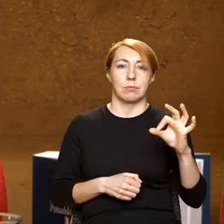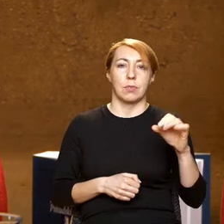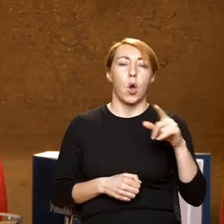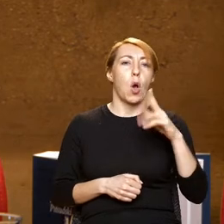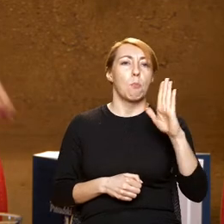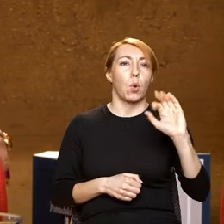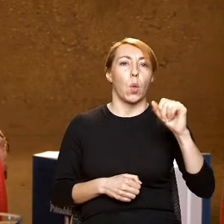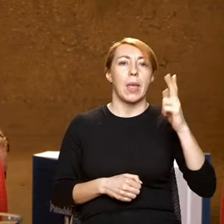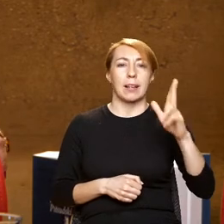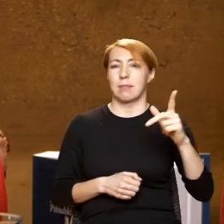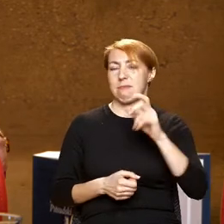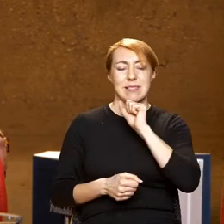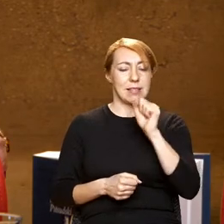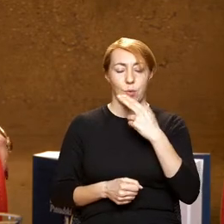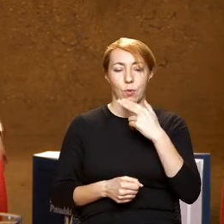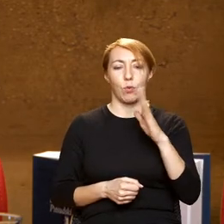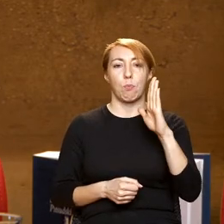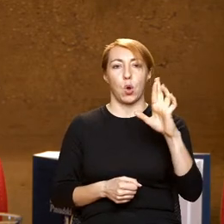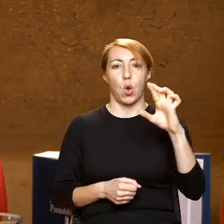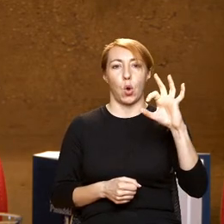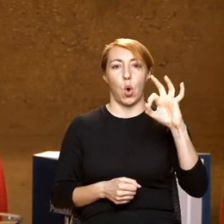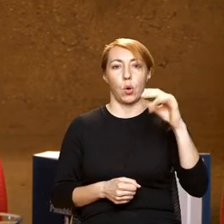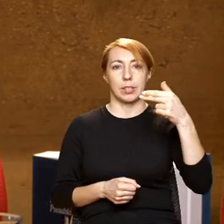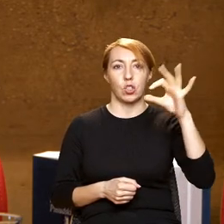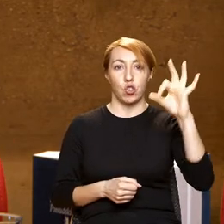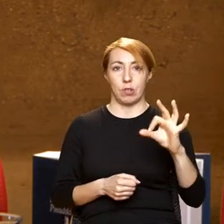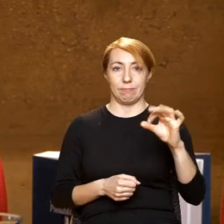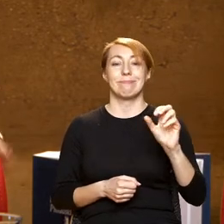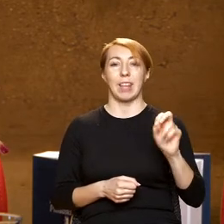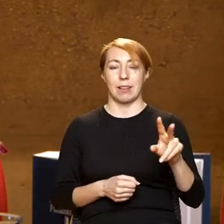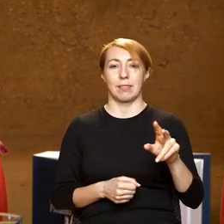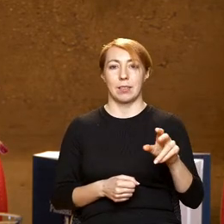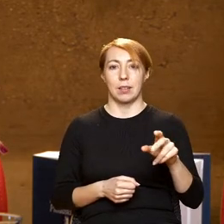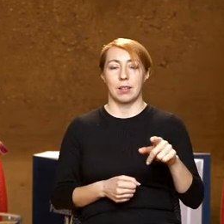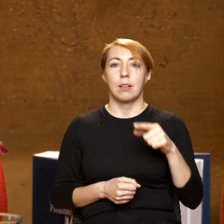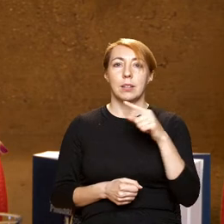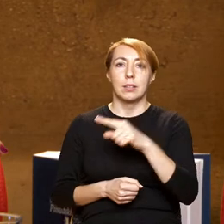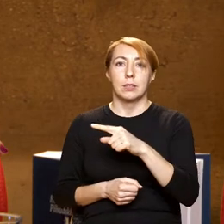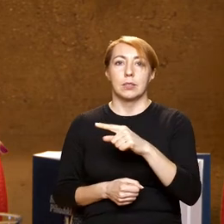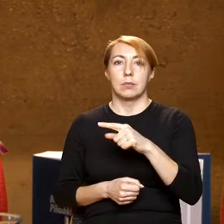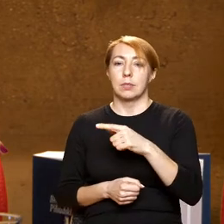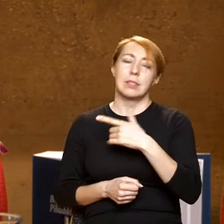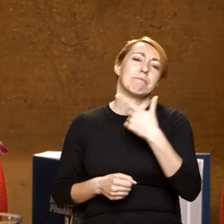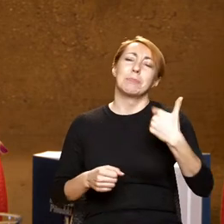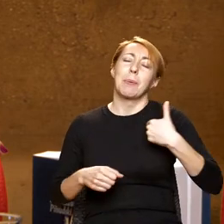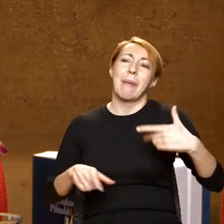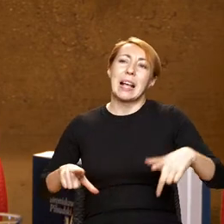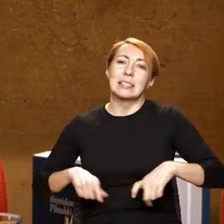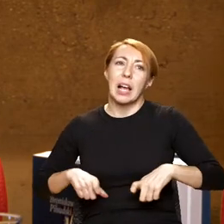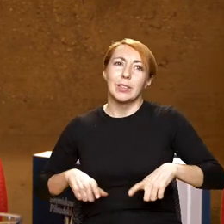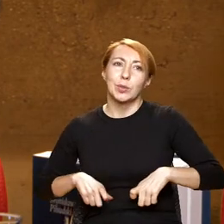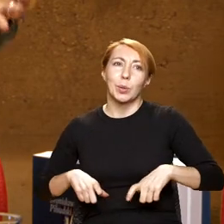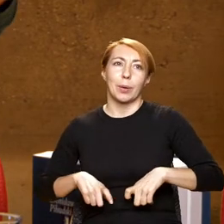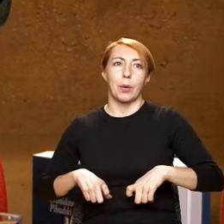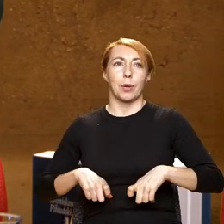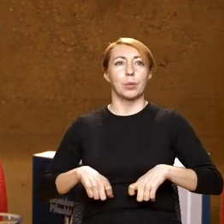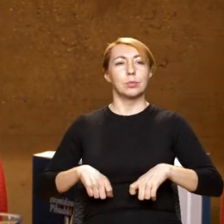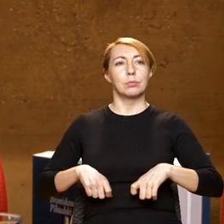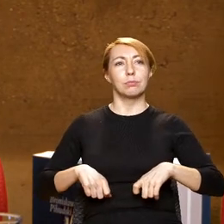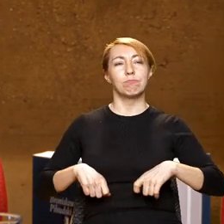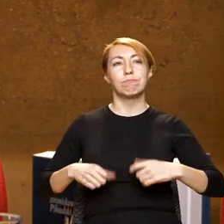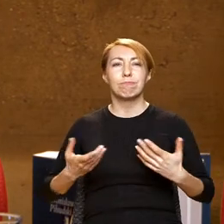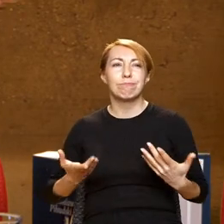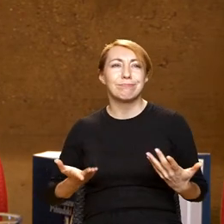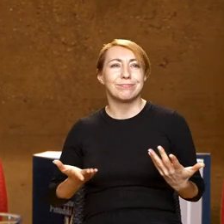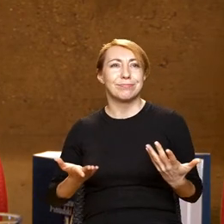był Bronkiem, Broniś. Nigdy się jakby zazdrościł Dziukowi. Zazdrościł mu takiego szarmu,